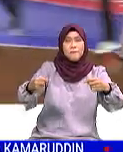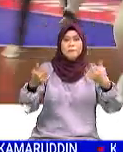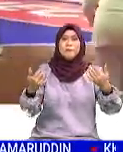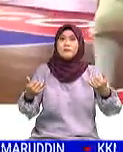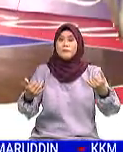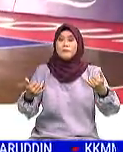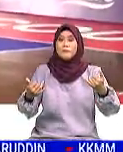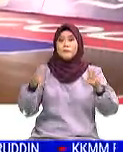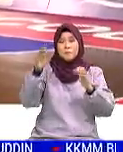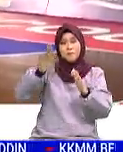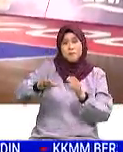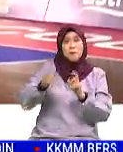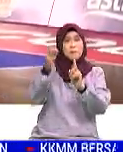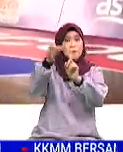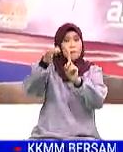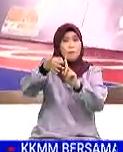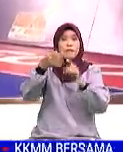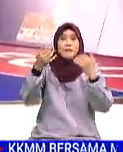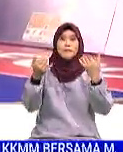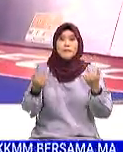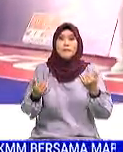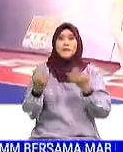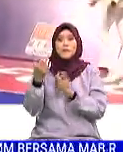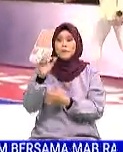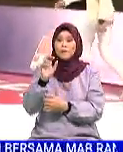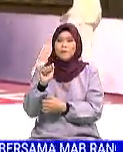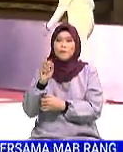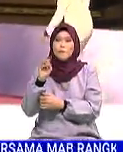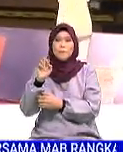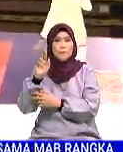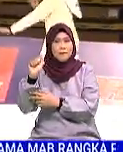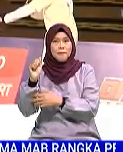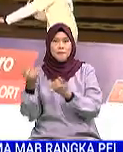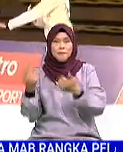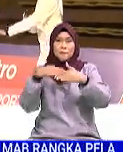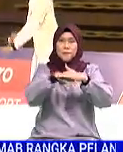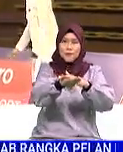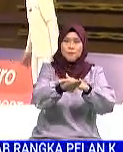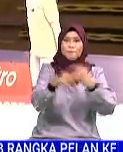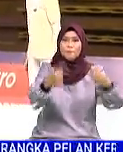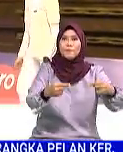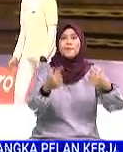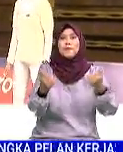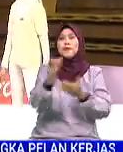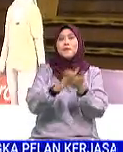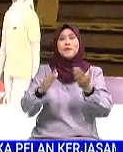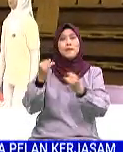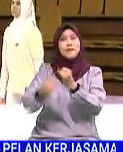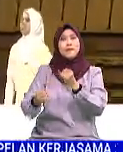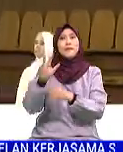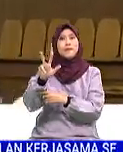menarik apabila pemain yang ditunggu-tunggu, Nur Amirah Dayana, dimasukkan. Suku masa kedua berakhir dengan